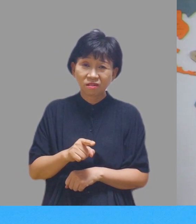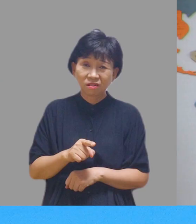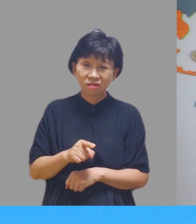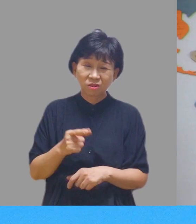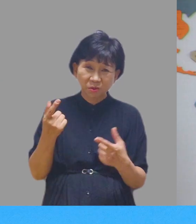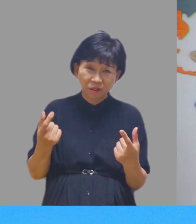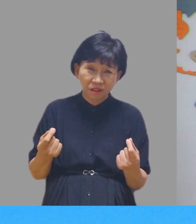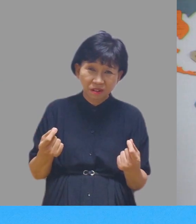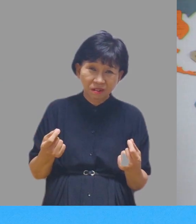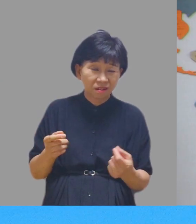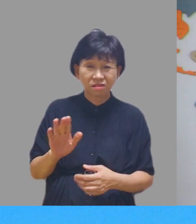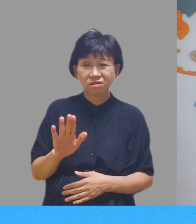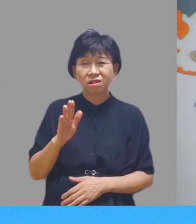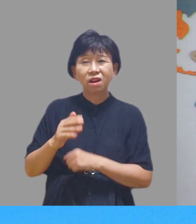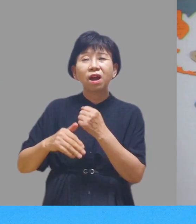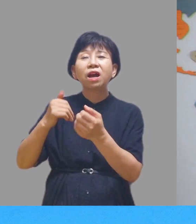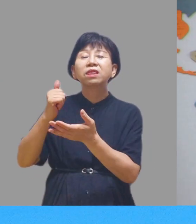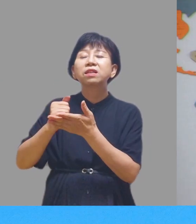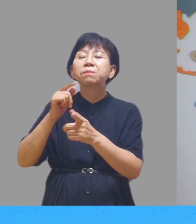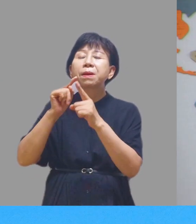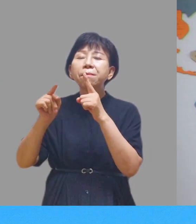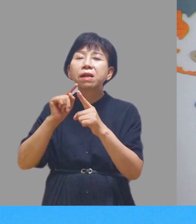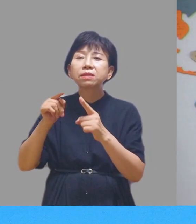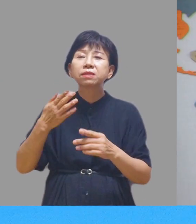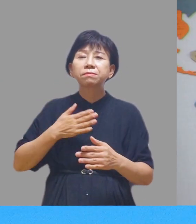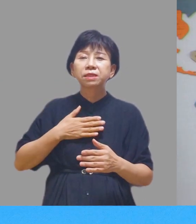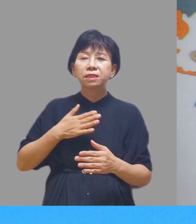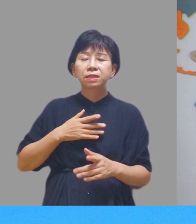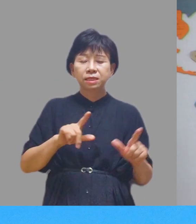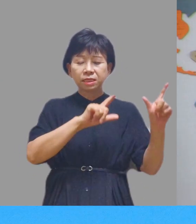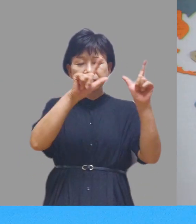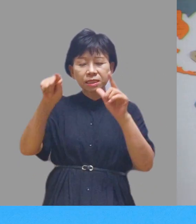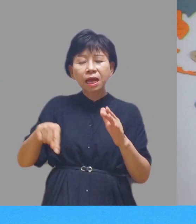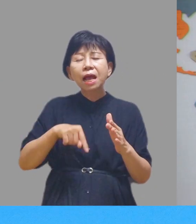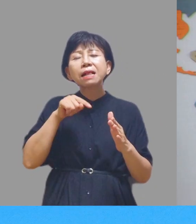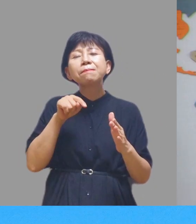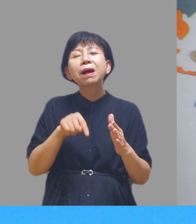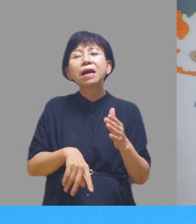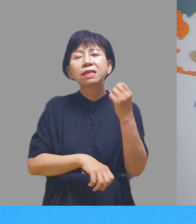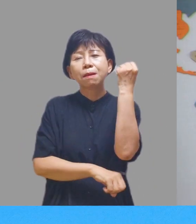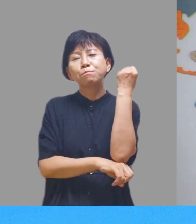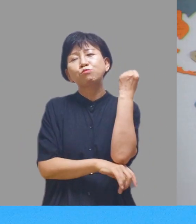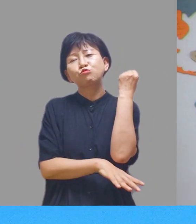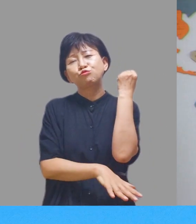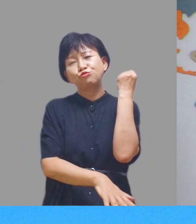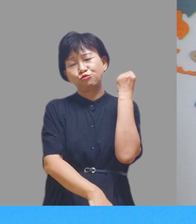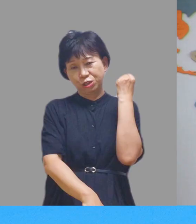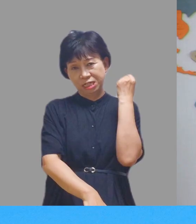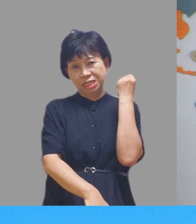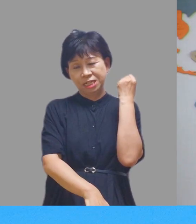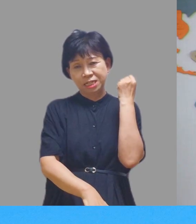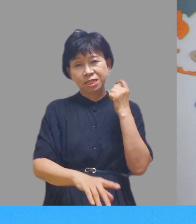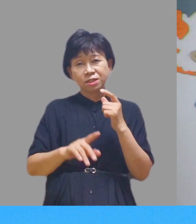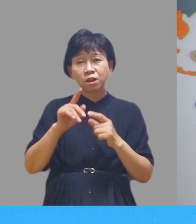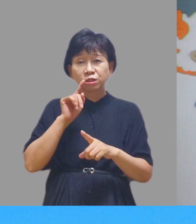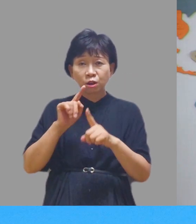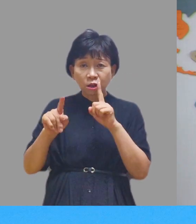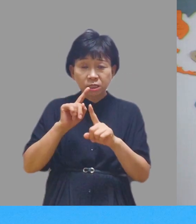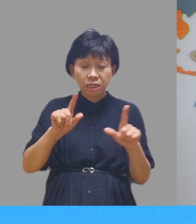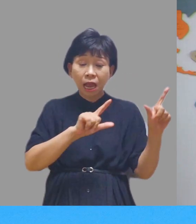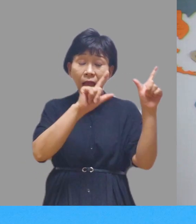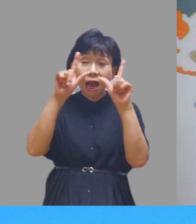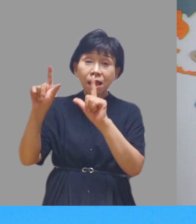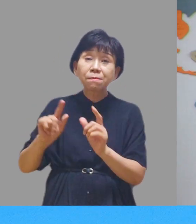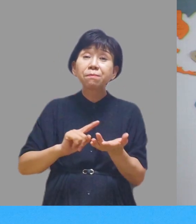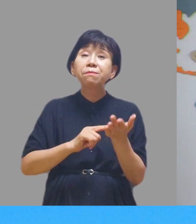아닙니다. 하나님의 말씀이 우리 삶 속에 뿌리를 깊이 내리고 있는 거예요.